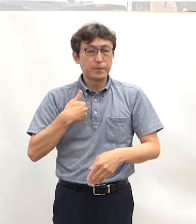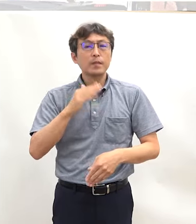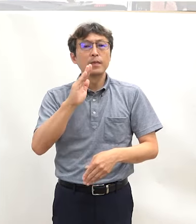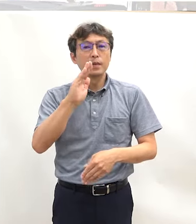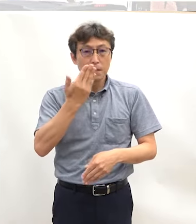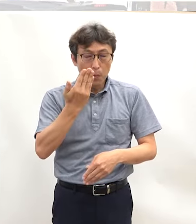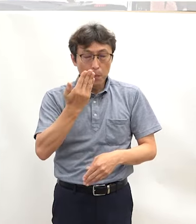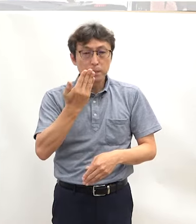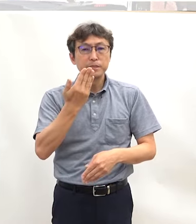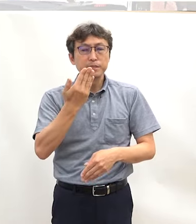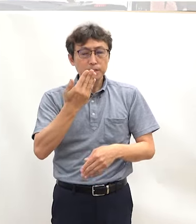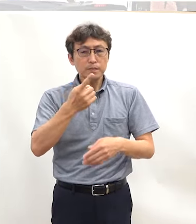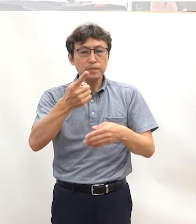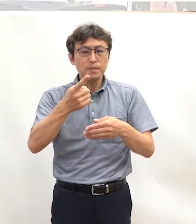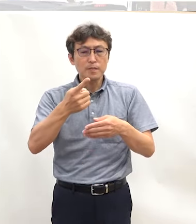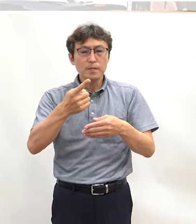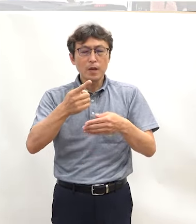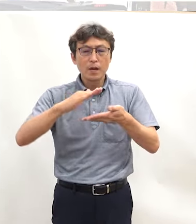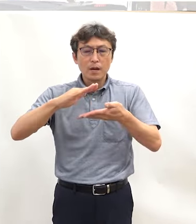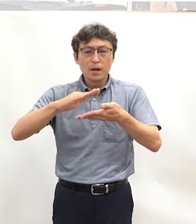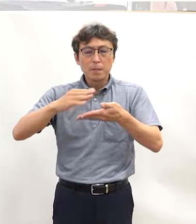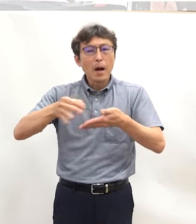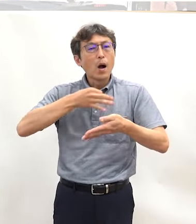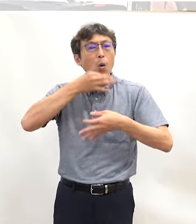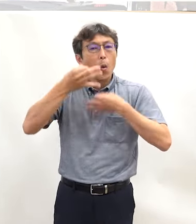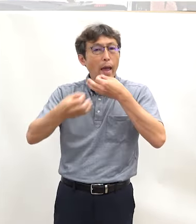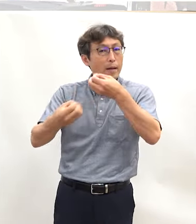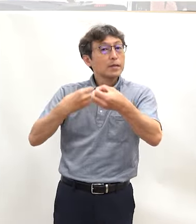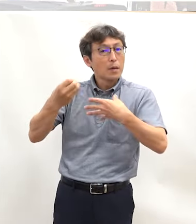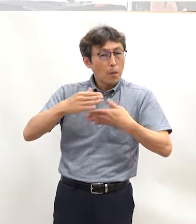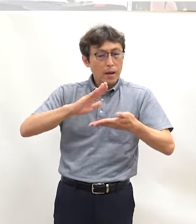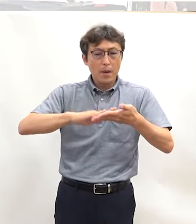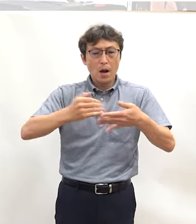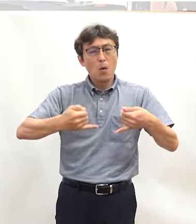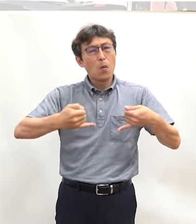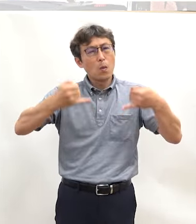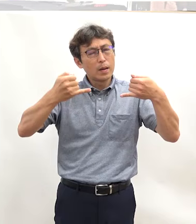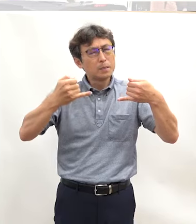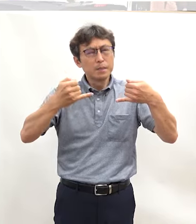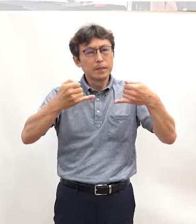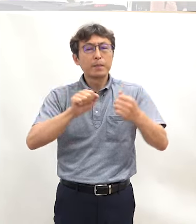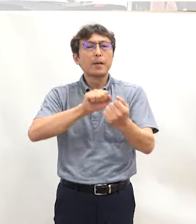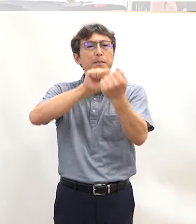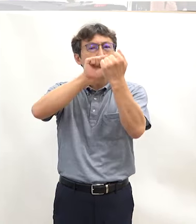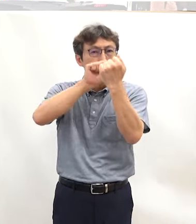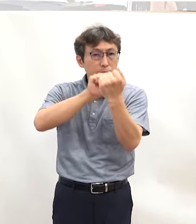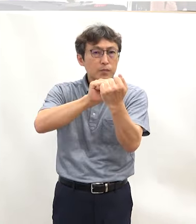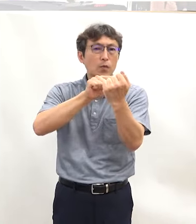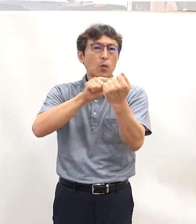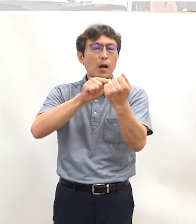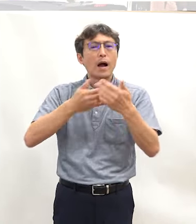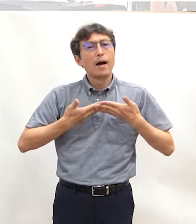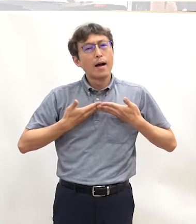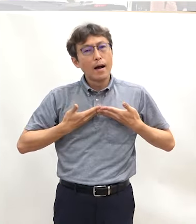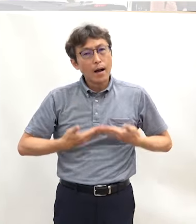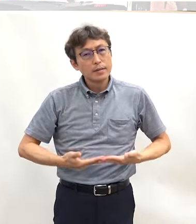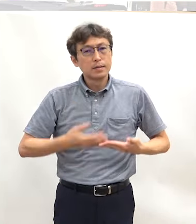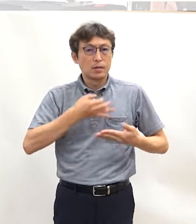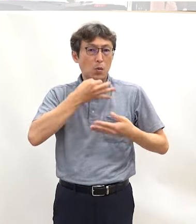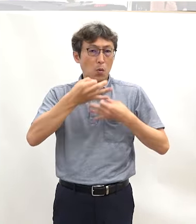えオンラインよりやはり対面診療というのがやはり安心されるでしょうし、我